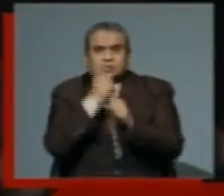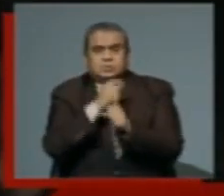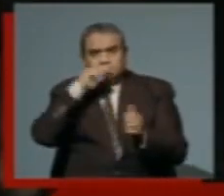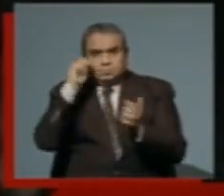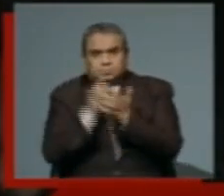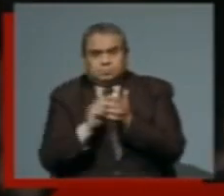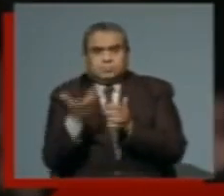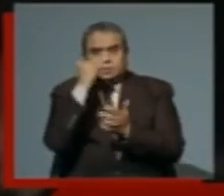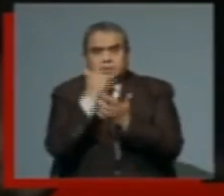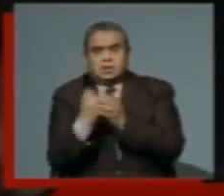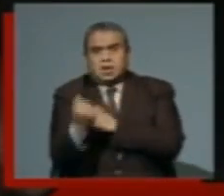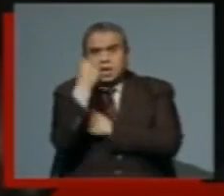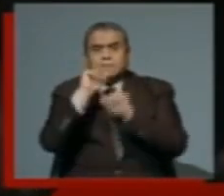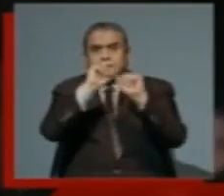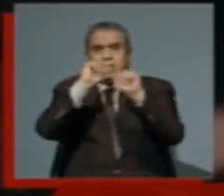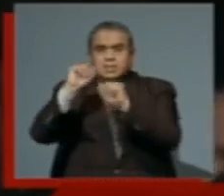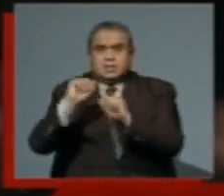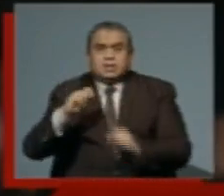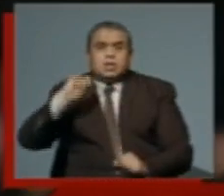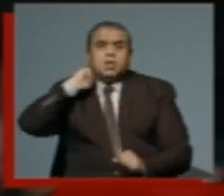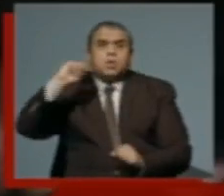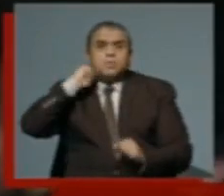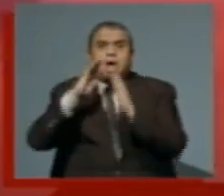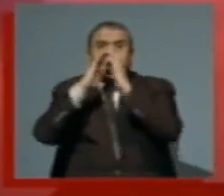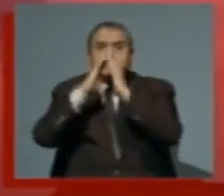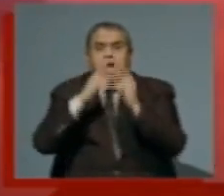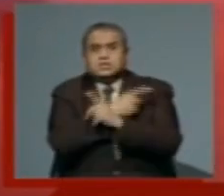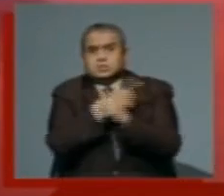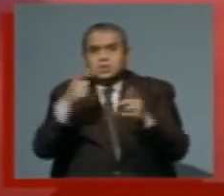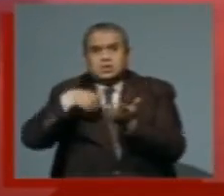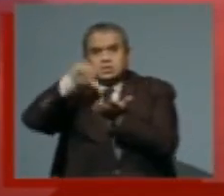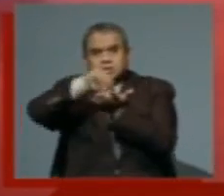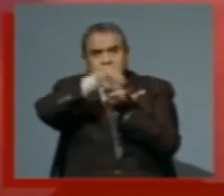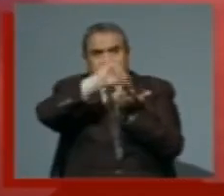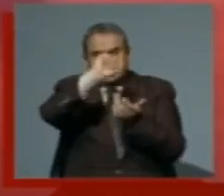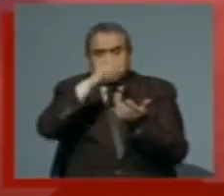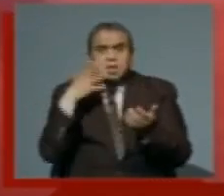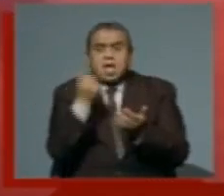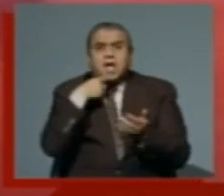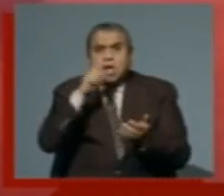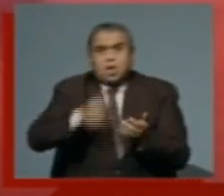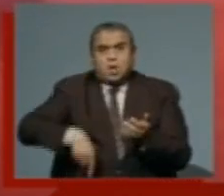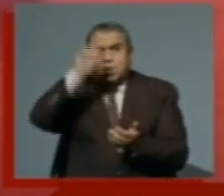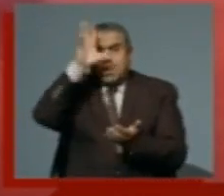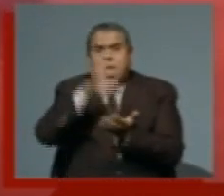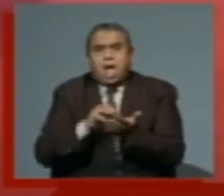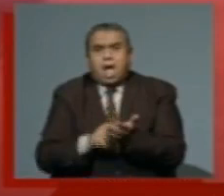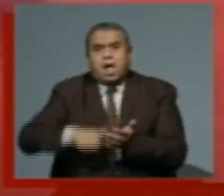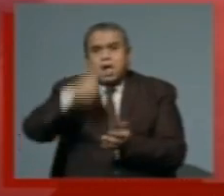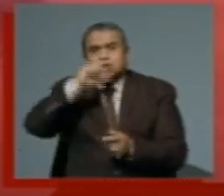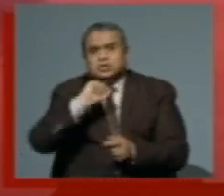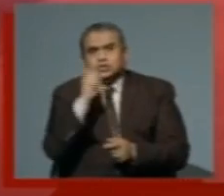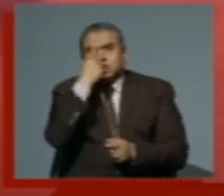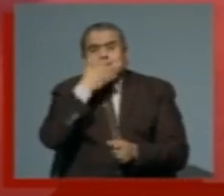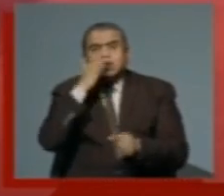والقويه جدا محافظات مصر كلها حاضره معانا هنا في اول من ليالي شهر رمضان الكريم